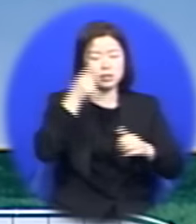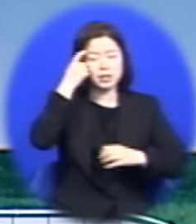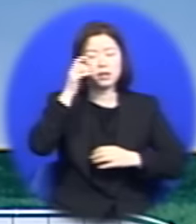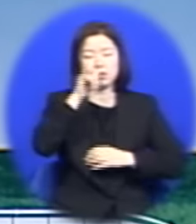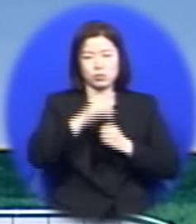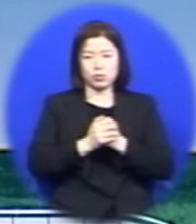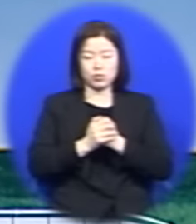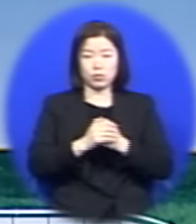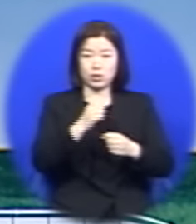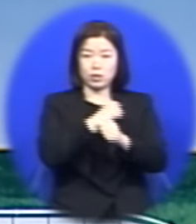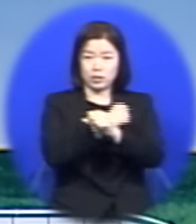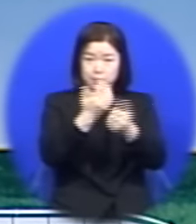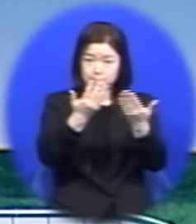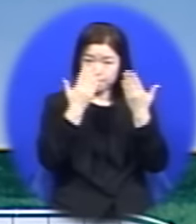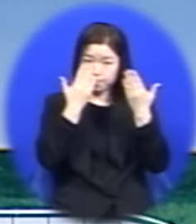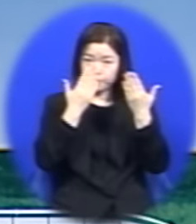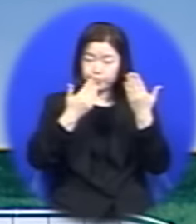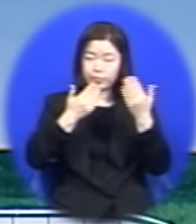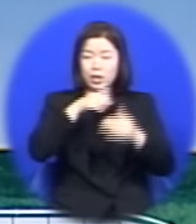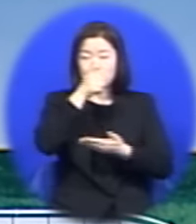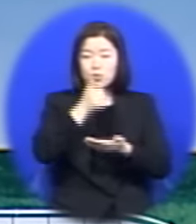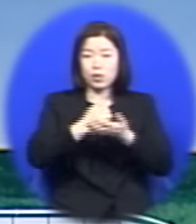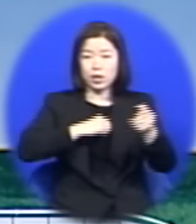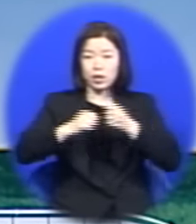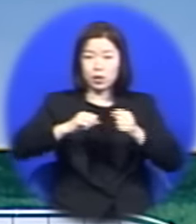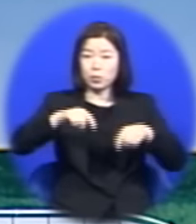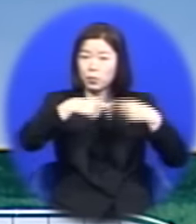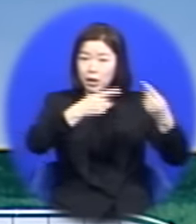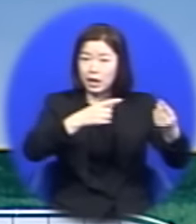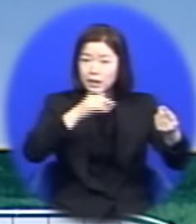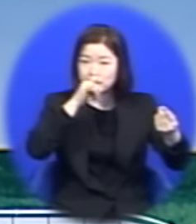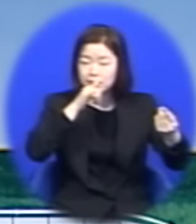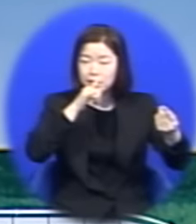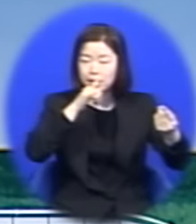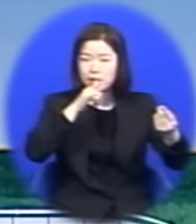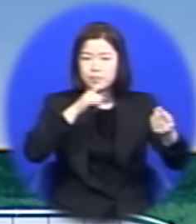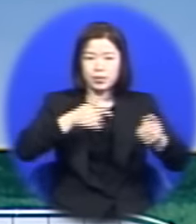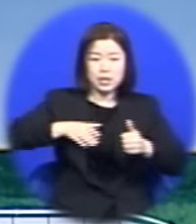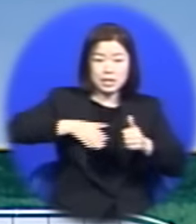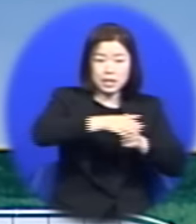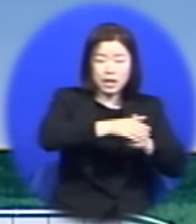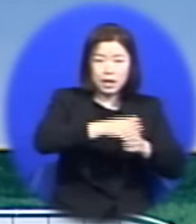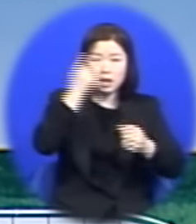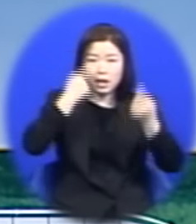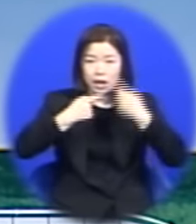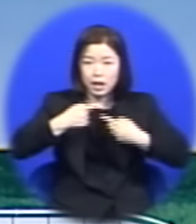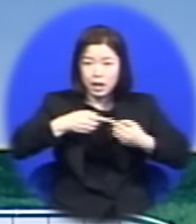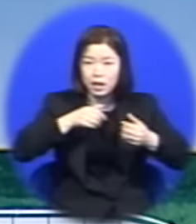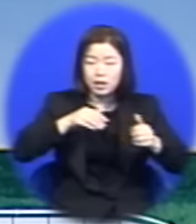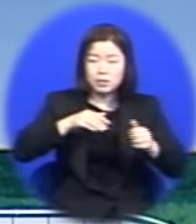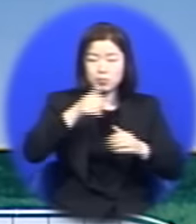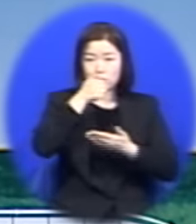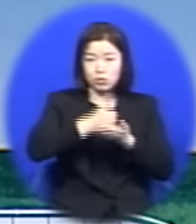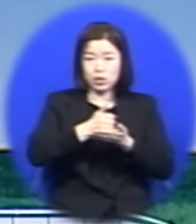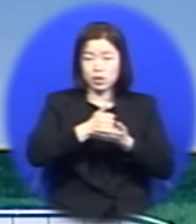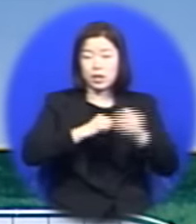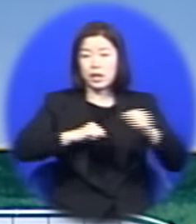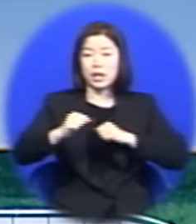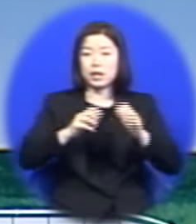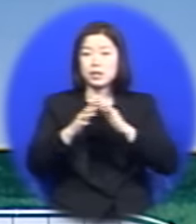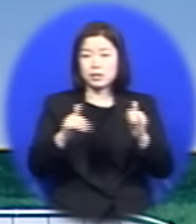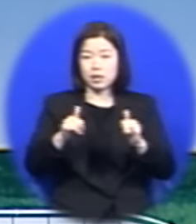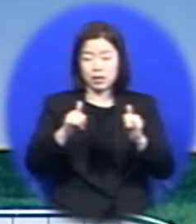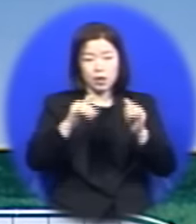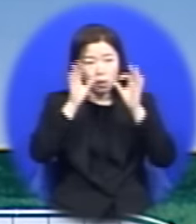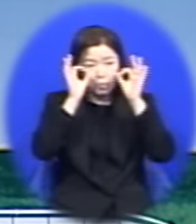교도소에 죄를 짓고 들어가 있는 사람, 살인죄, 상해죄를 짓고 들어가 있는 사람, 그런 죄 지을 사람 같지